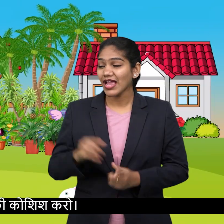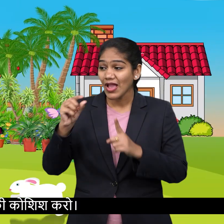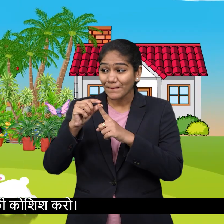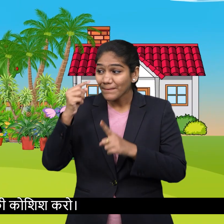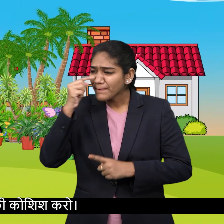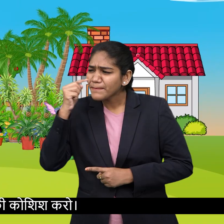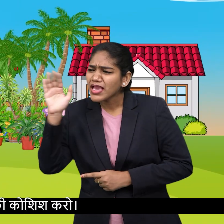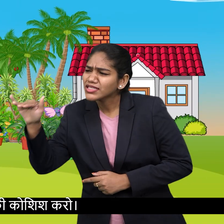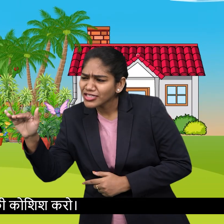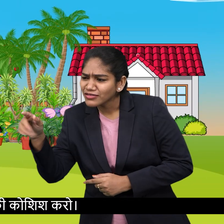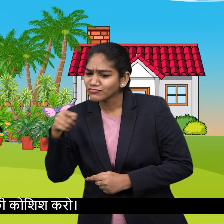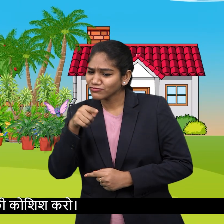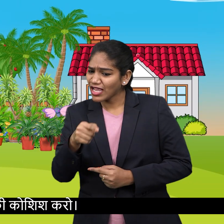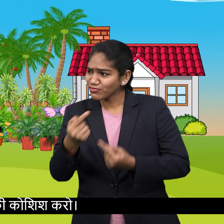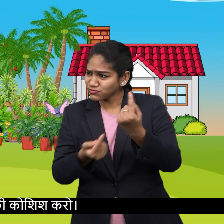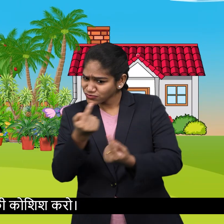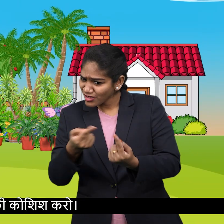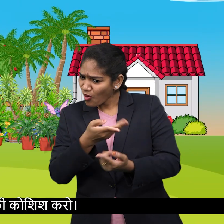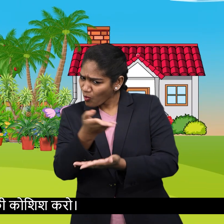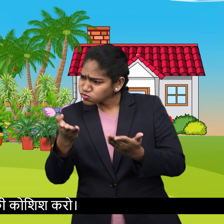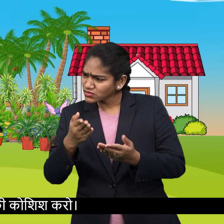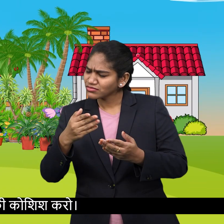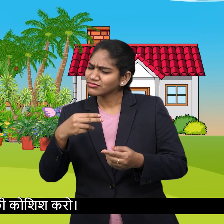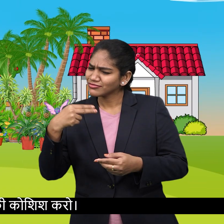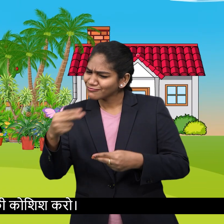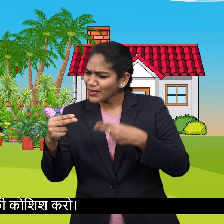पिंकी, इन पौधों को पहचानने की कोशिश करो।